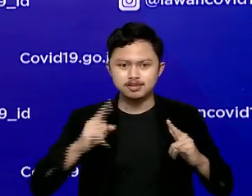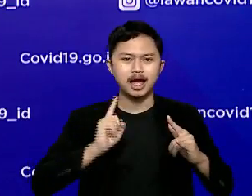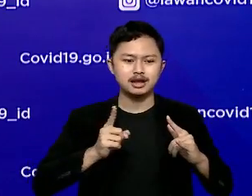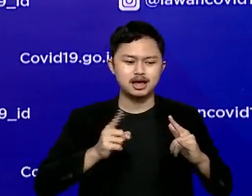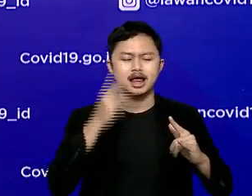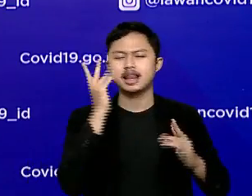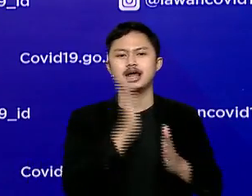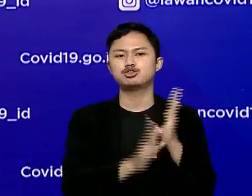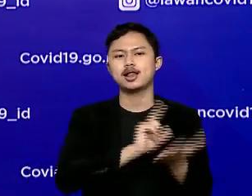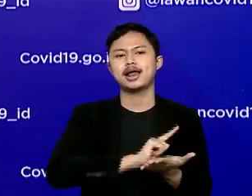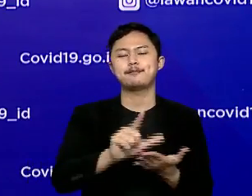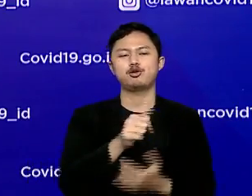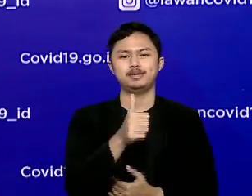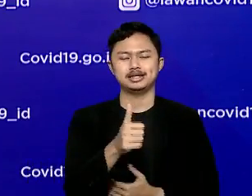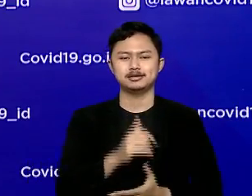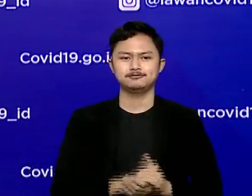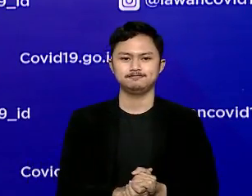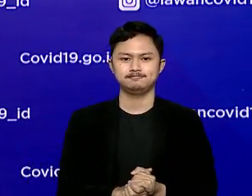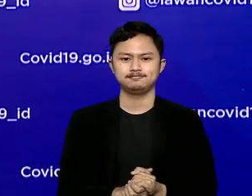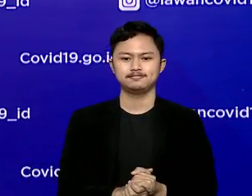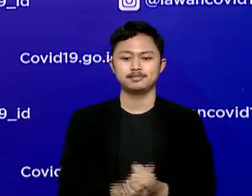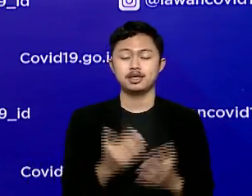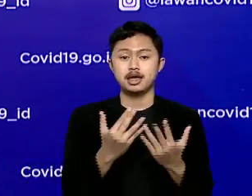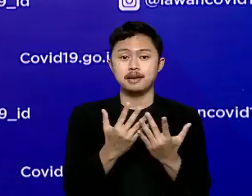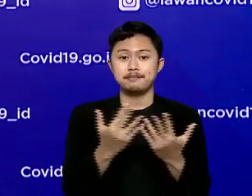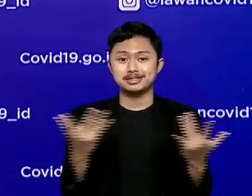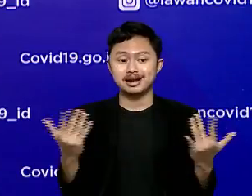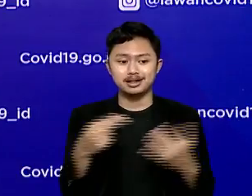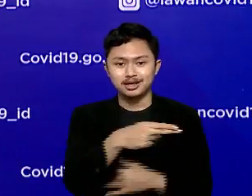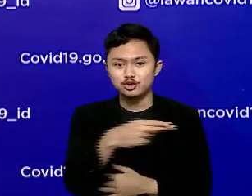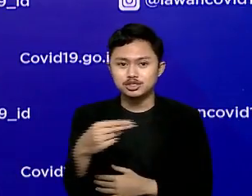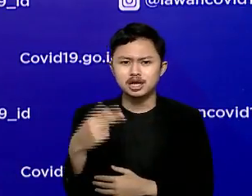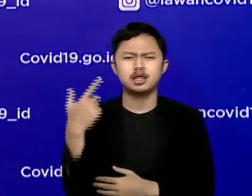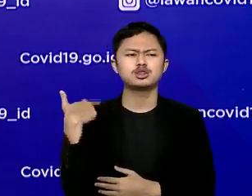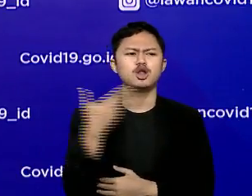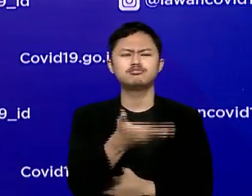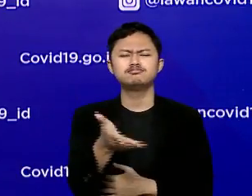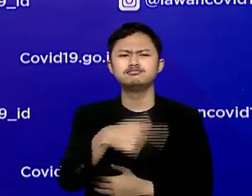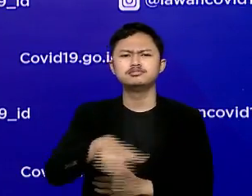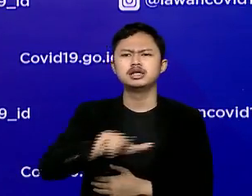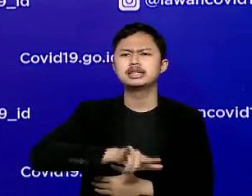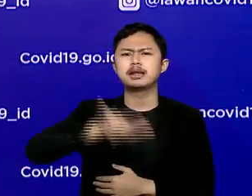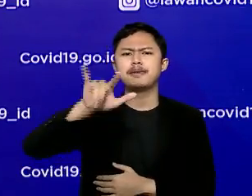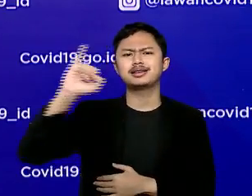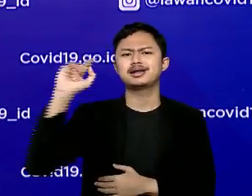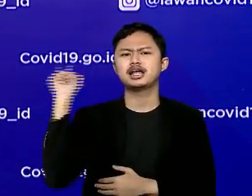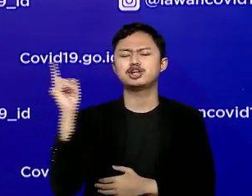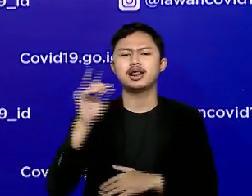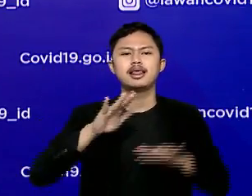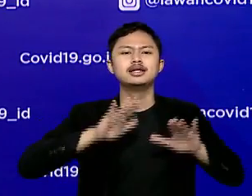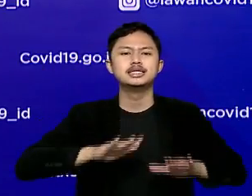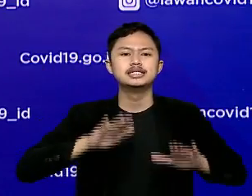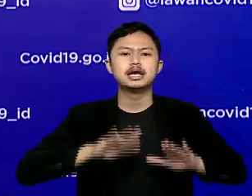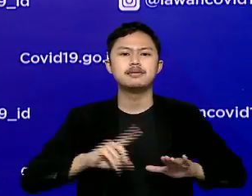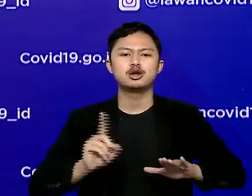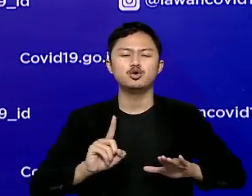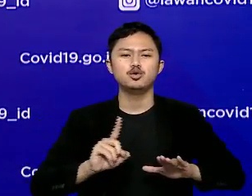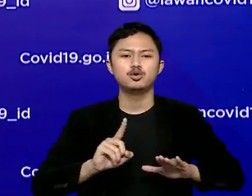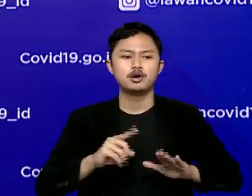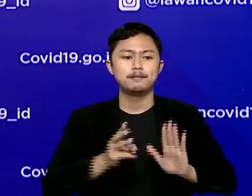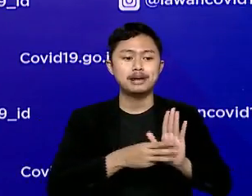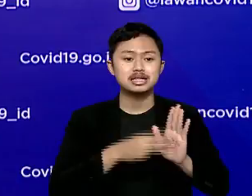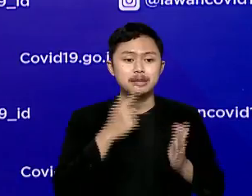ini masih berada di Indonesia, dimohon menahan diri untuk tidak bepergian ke luar negeri apabila tidak ada keperluan